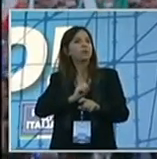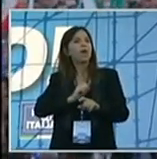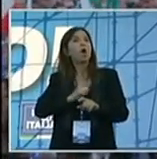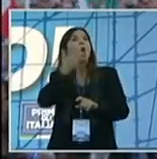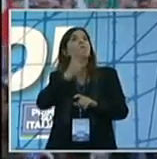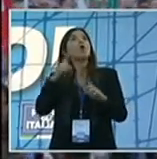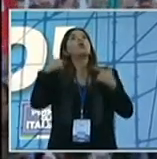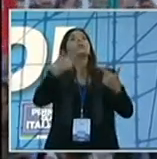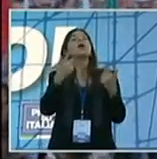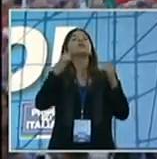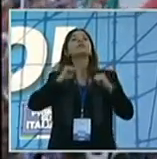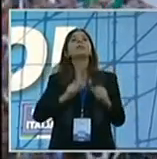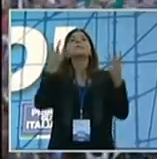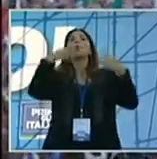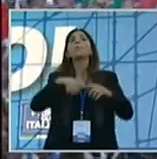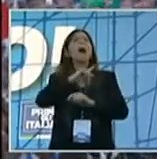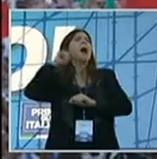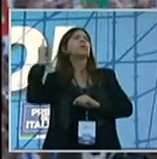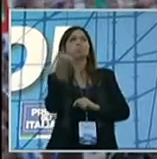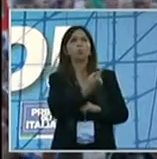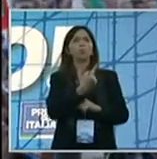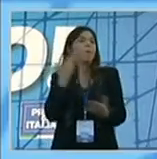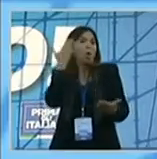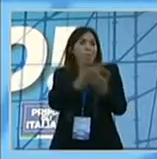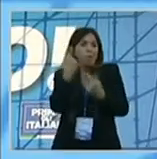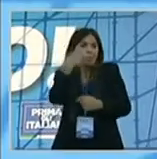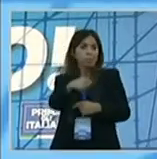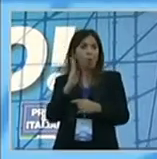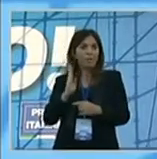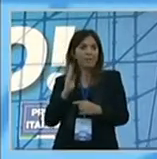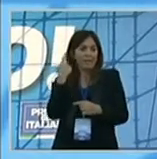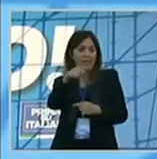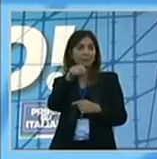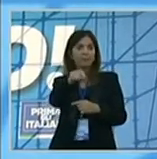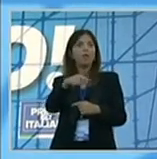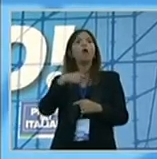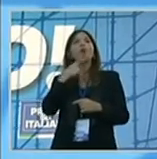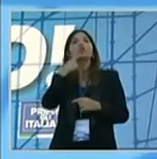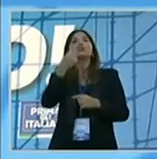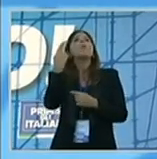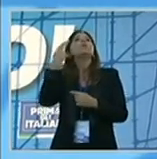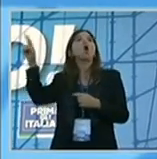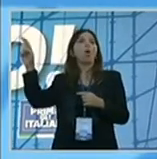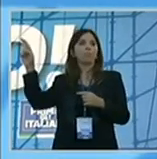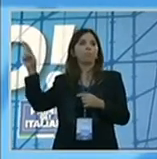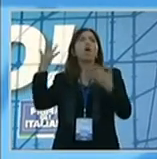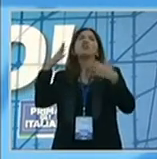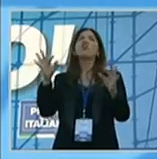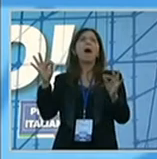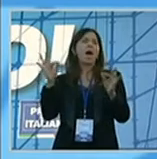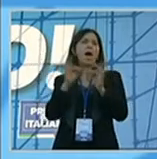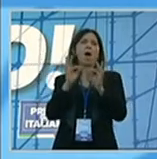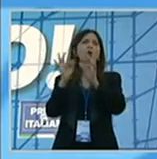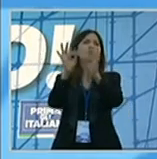a tutti, perché questo prevede la proposta della Boldrini. E noi diciamo no, e abbiamo già raccolto